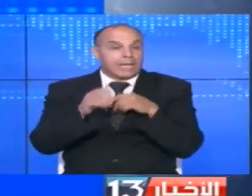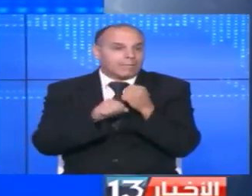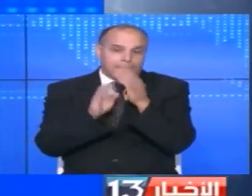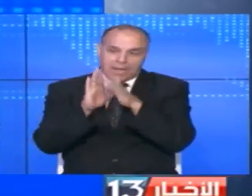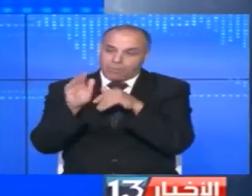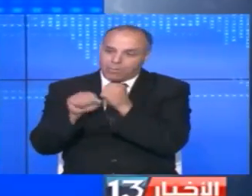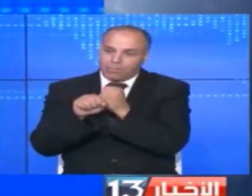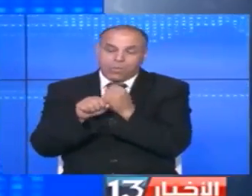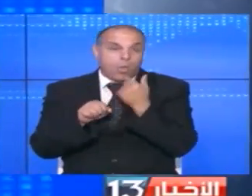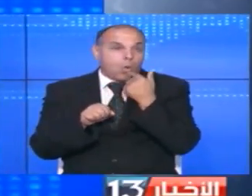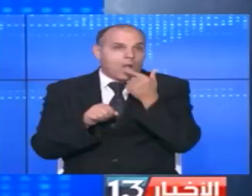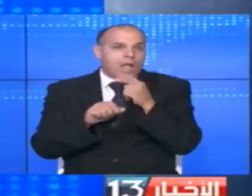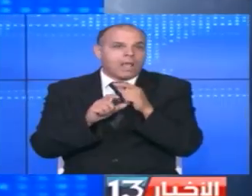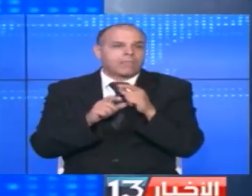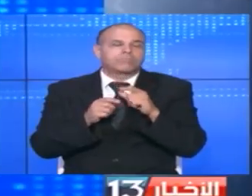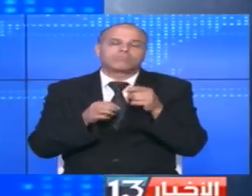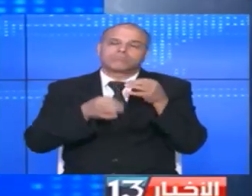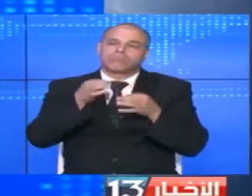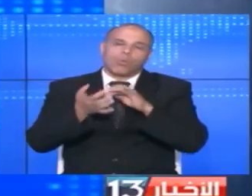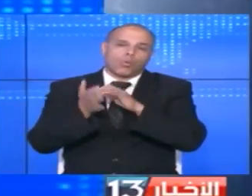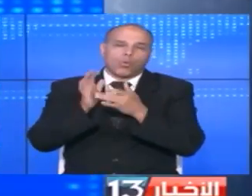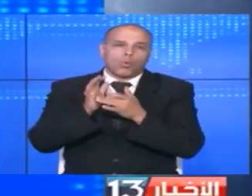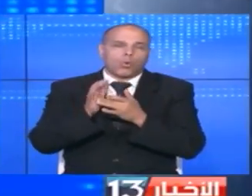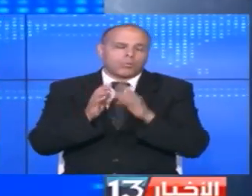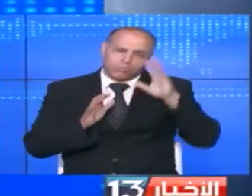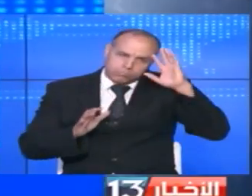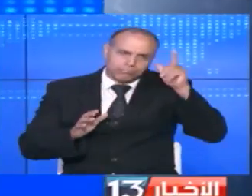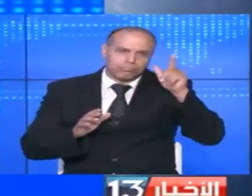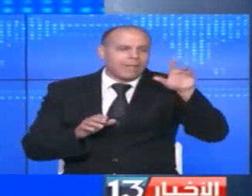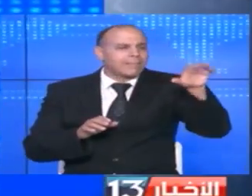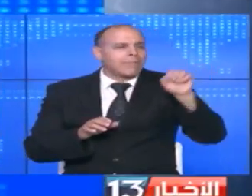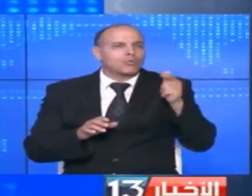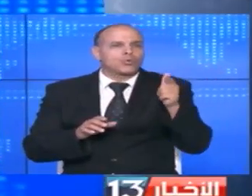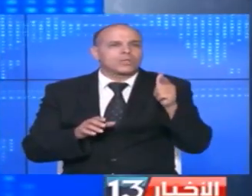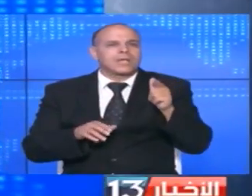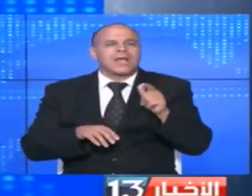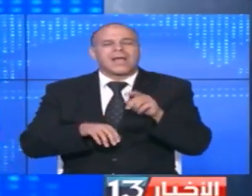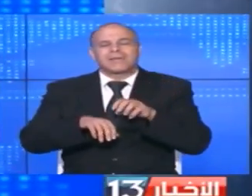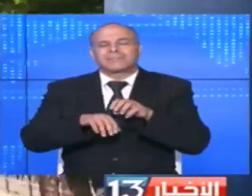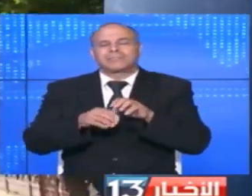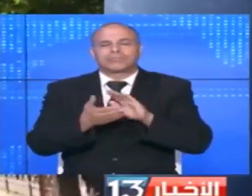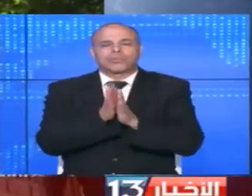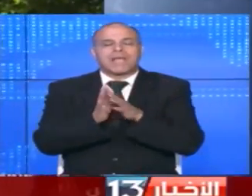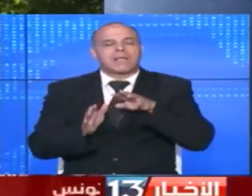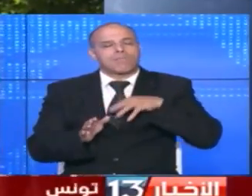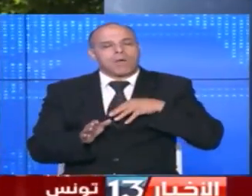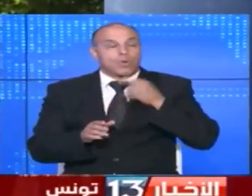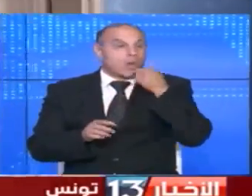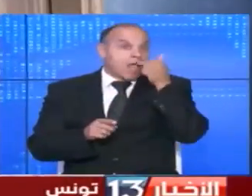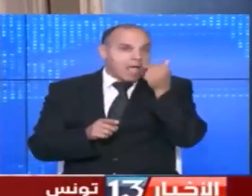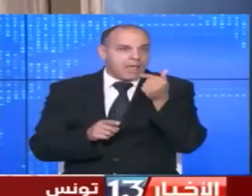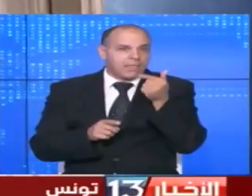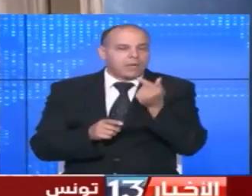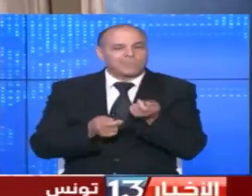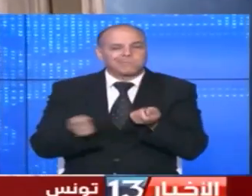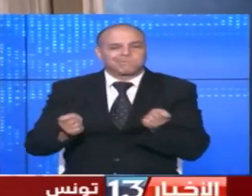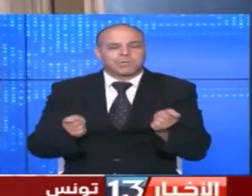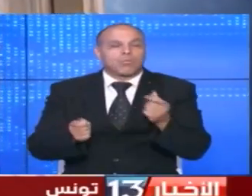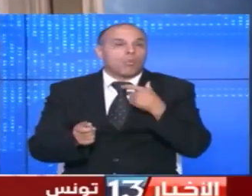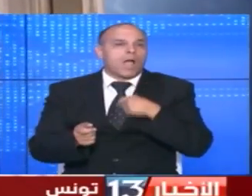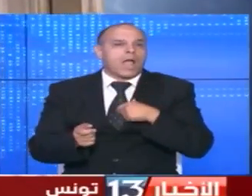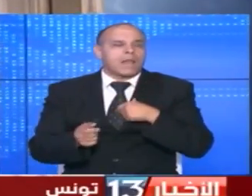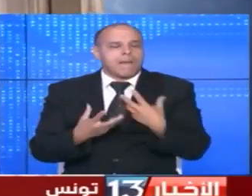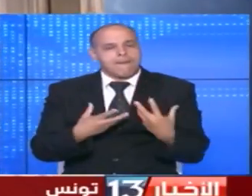وعبرت الهياكل القضائي عن استنكارها الدعوه الصادره عن عماده المحامين بما وصفته بتحريض المحامين